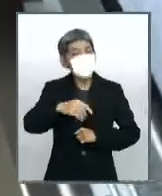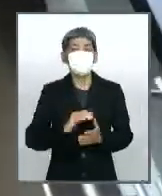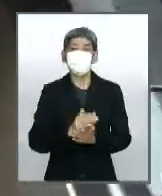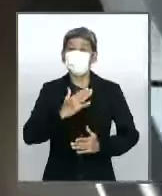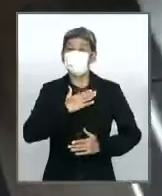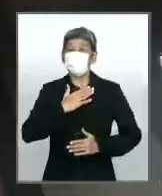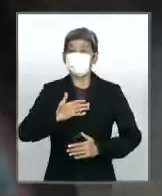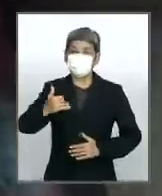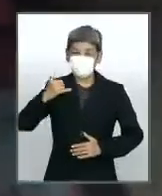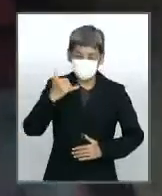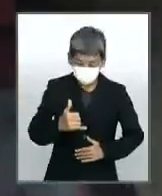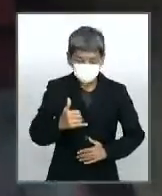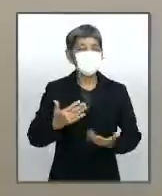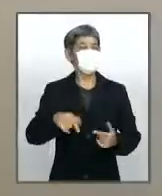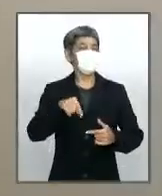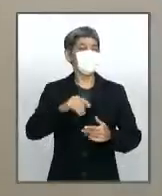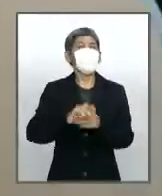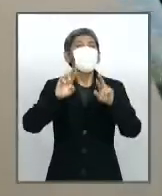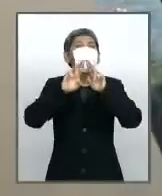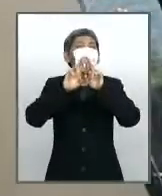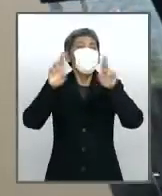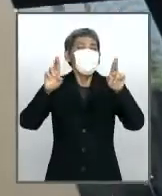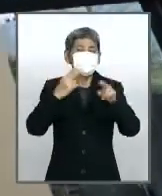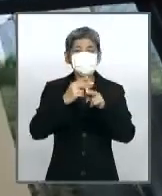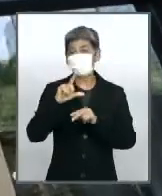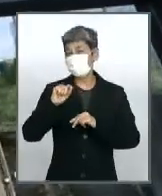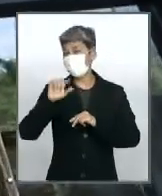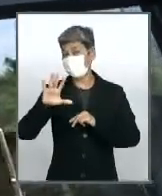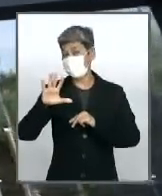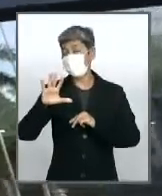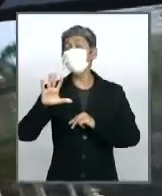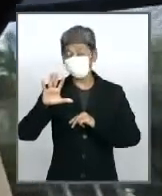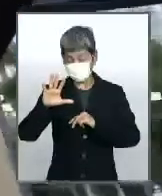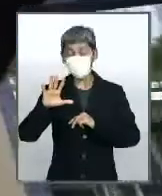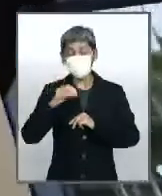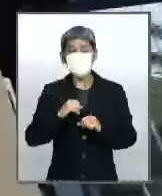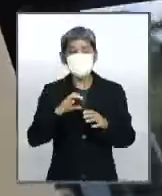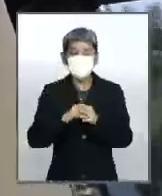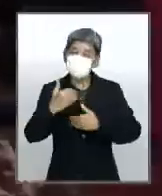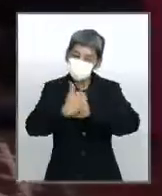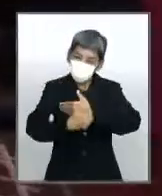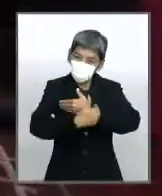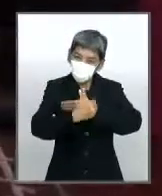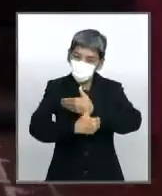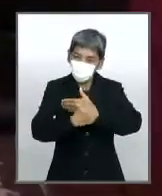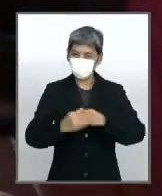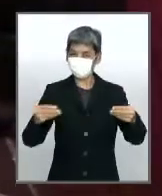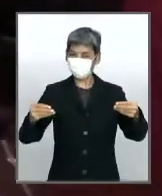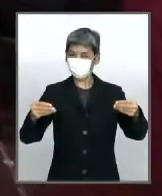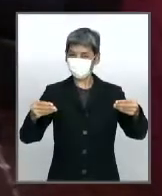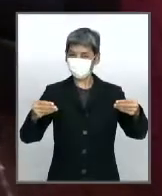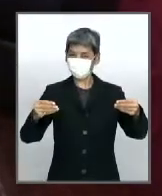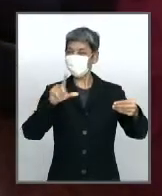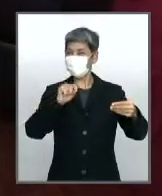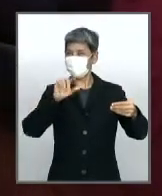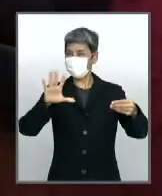ป็น my favorite place ค่ะร้านชื่อ25 degree นะคะเป็นร้านเบอร์เกอร์นี่ค่ะแนะน